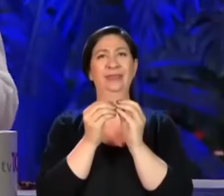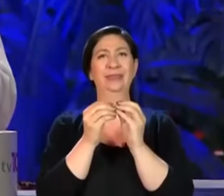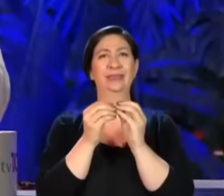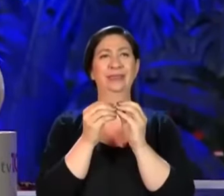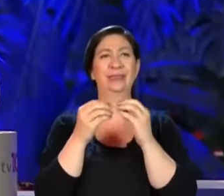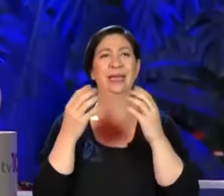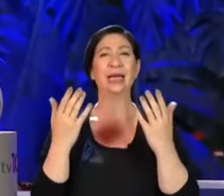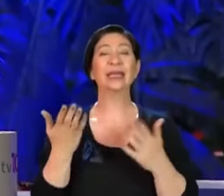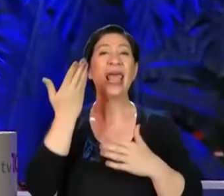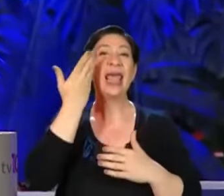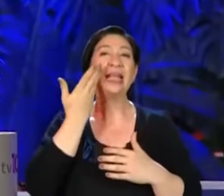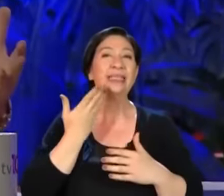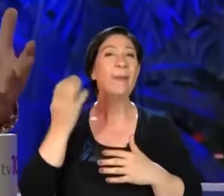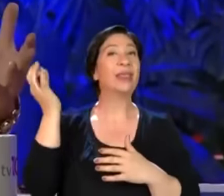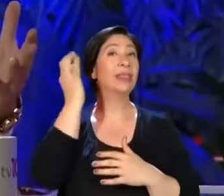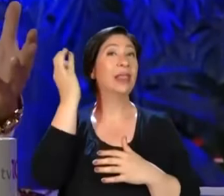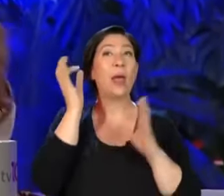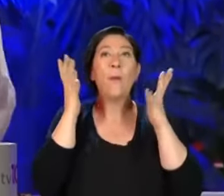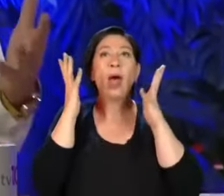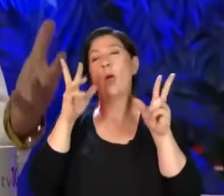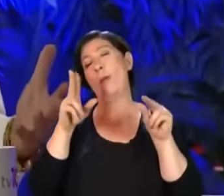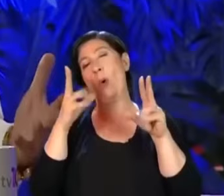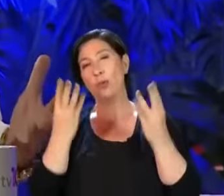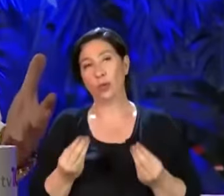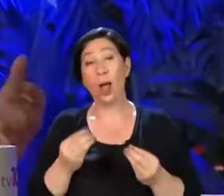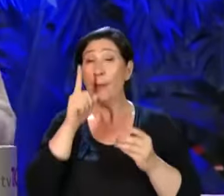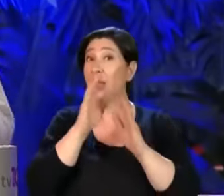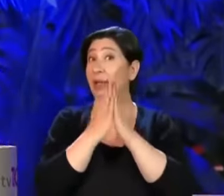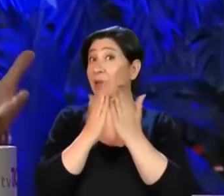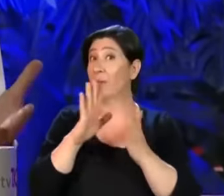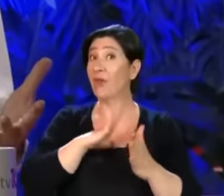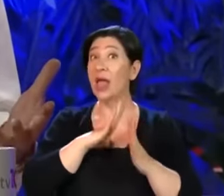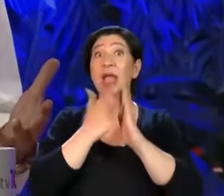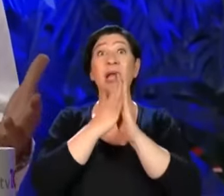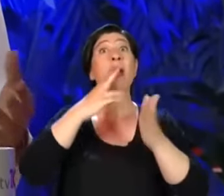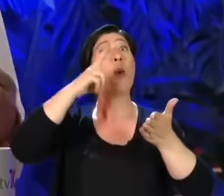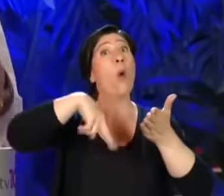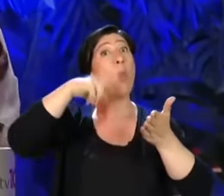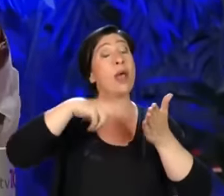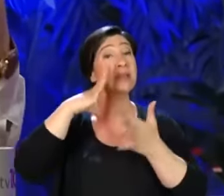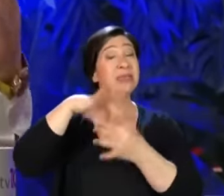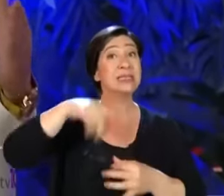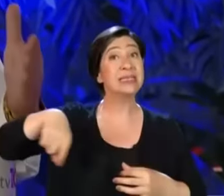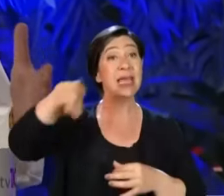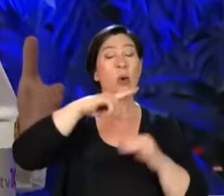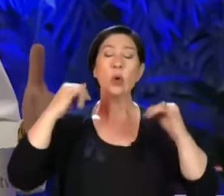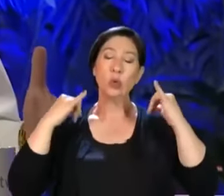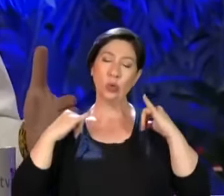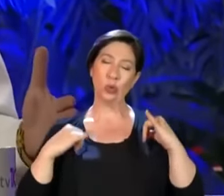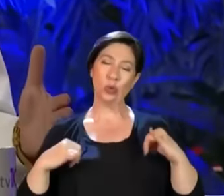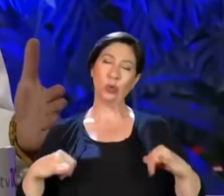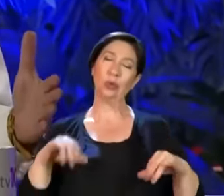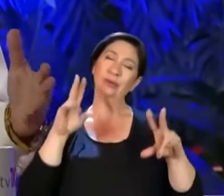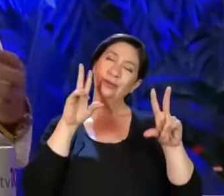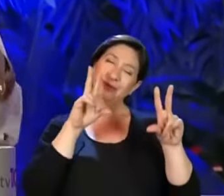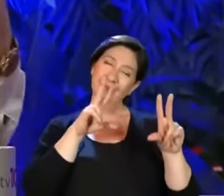artık izleme ve dinleme manyağı olduk Ama bir yandan kitaplar da var ve kitap okuyan insanların huzurlu bir uykuya